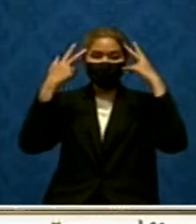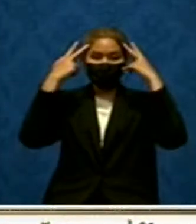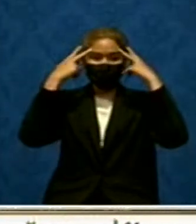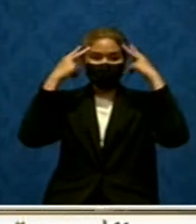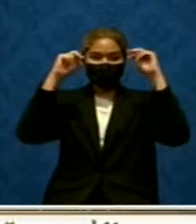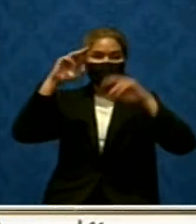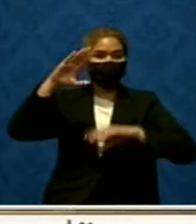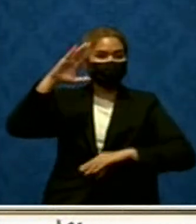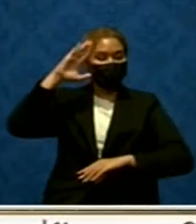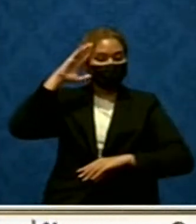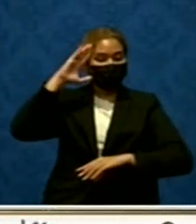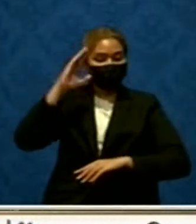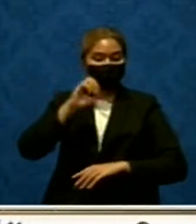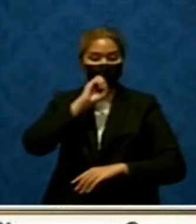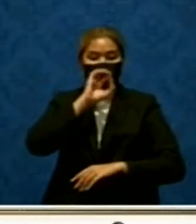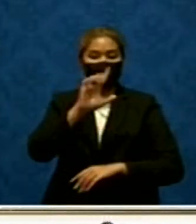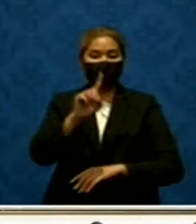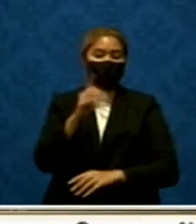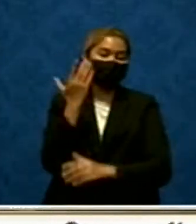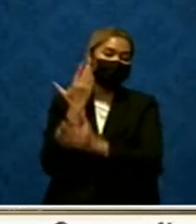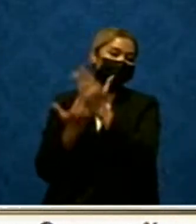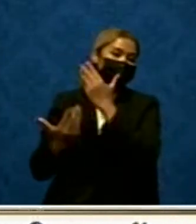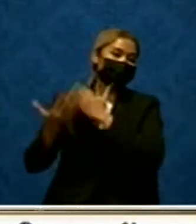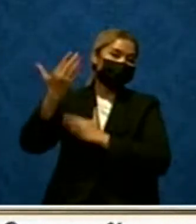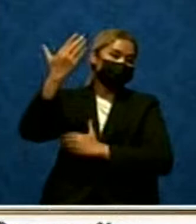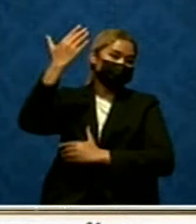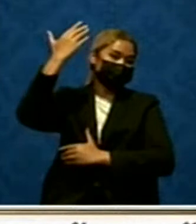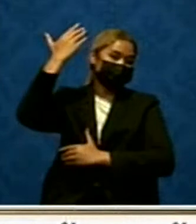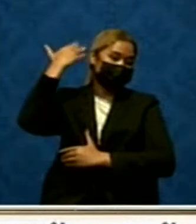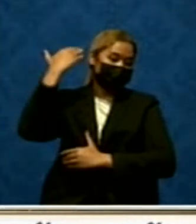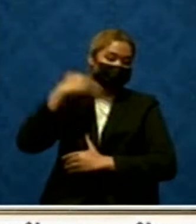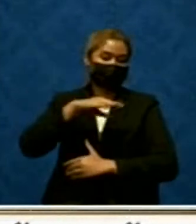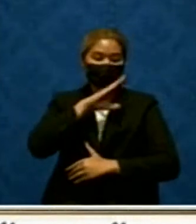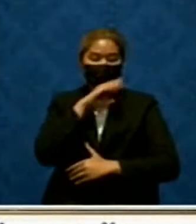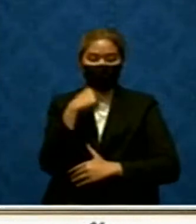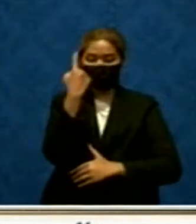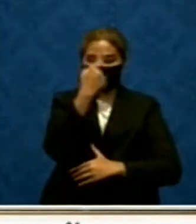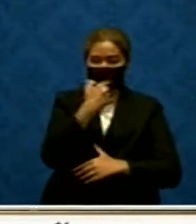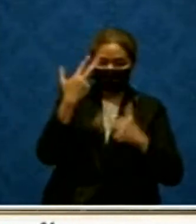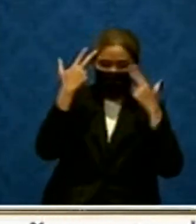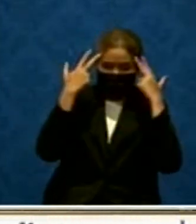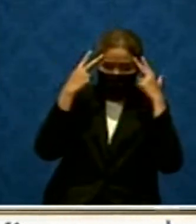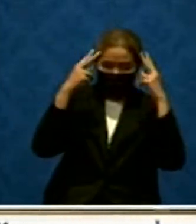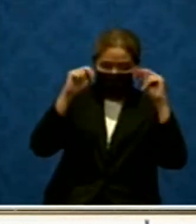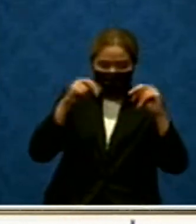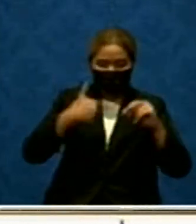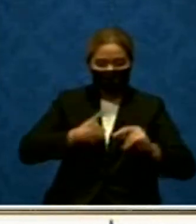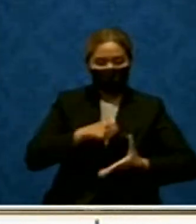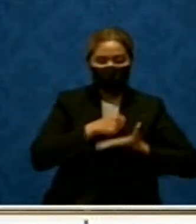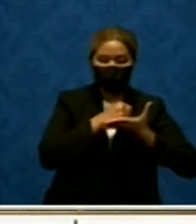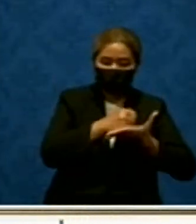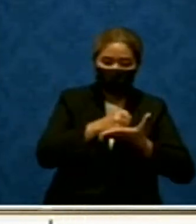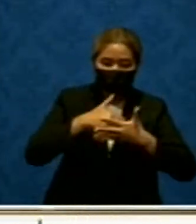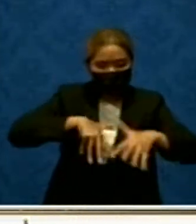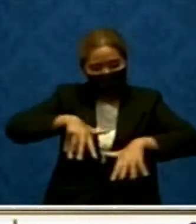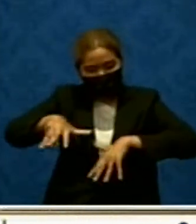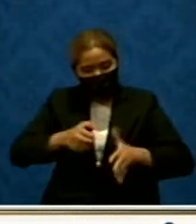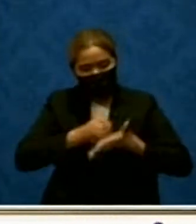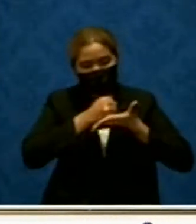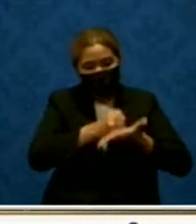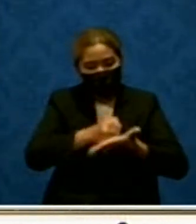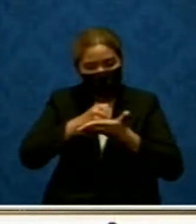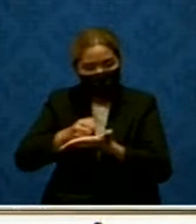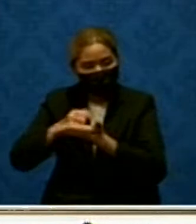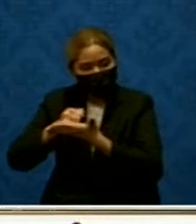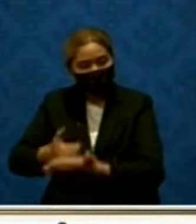ถุ aç brandทจะไม่มีนายกนรธบนตรีคนไหนช่วยประชาชนได้แบบนี้ ไม่มีผู้นำคนไหน